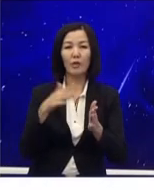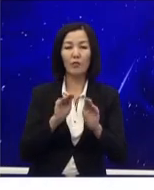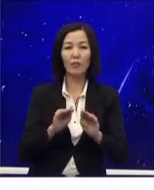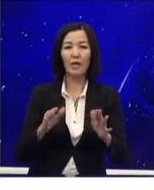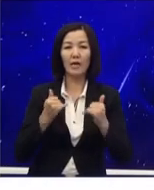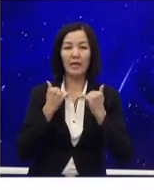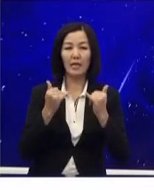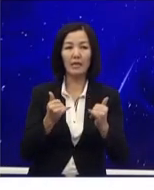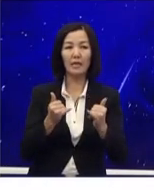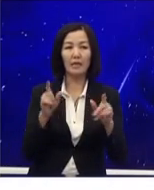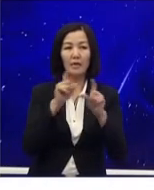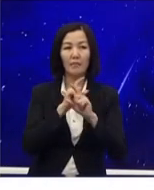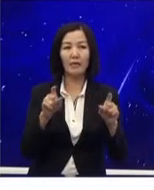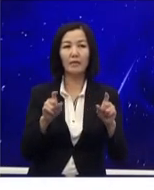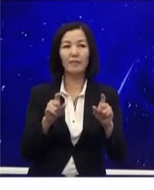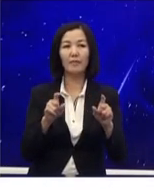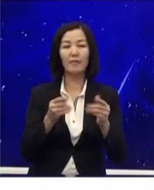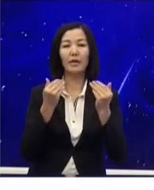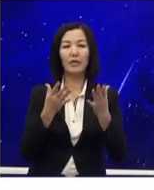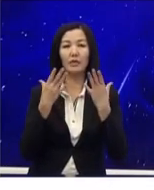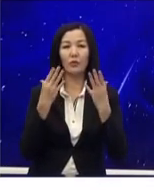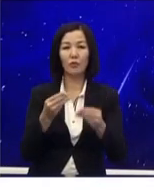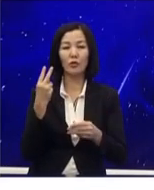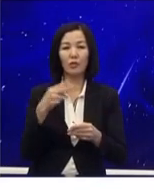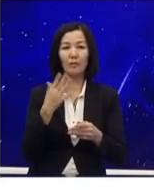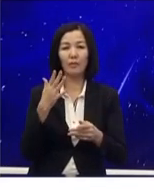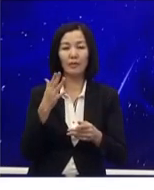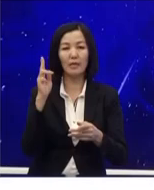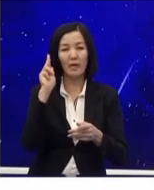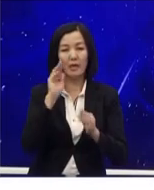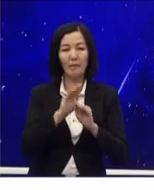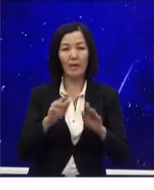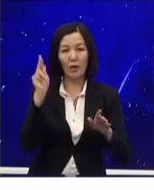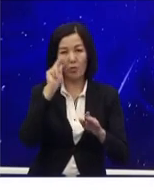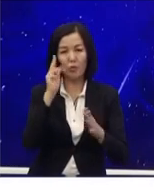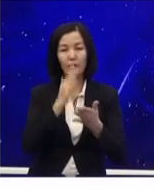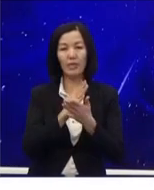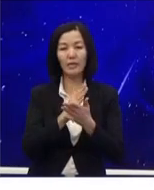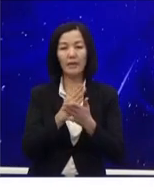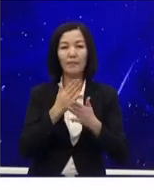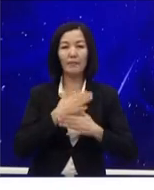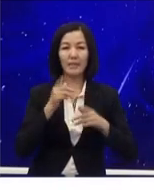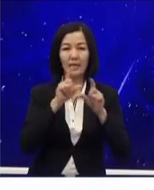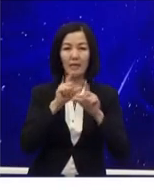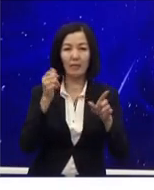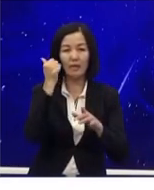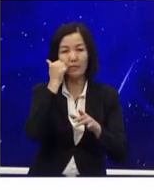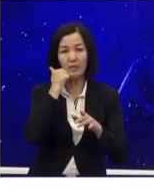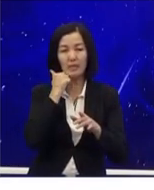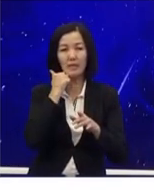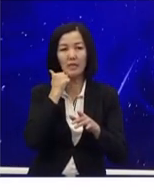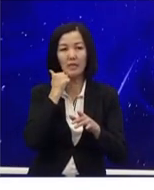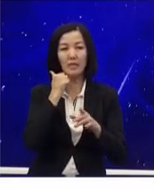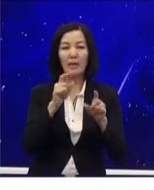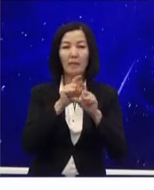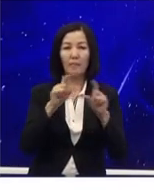арналған мектеп. Қазіргі таңда 25 бала білім алуда. Біздің ғимаратымыз ескі тозық жеткен